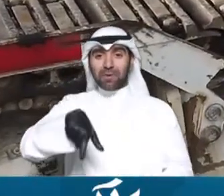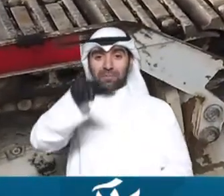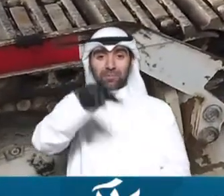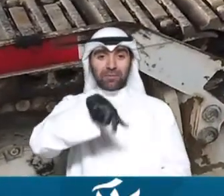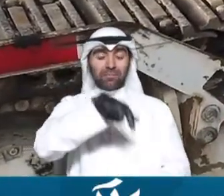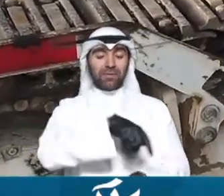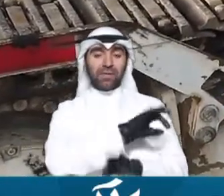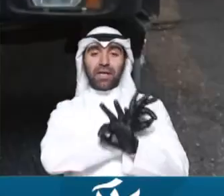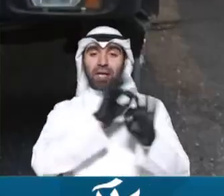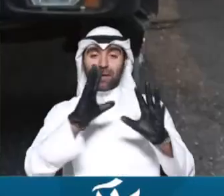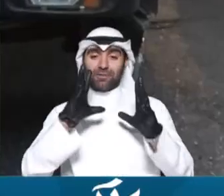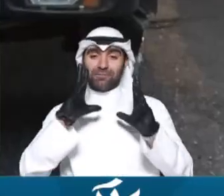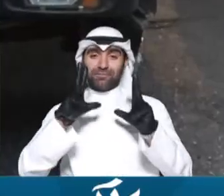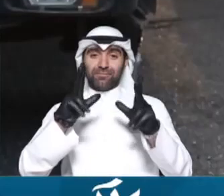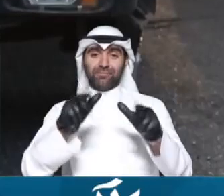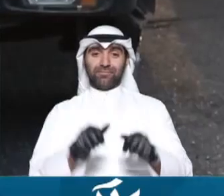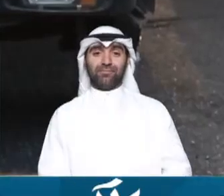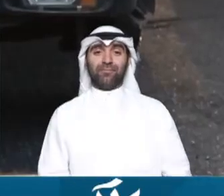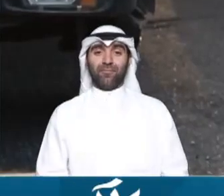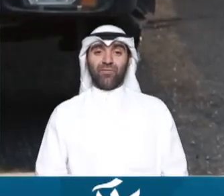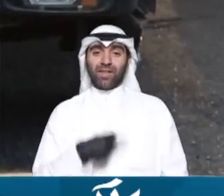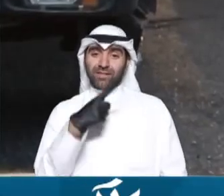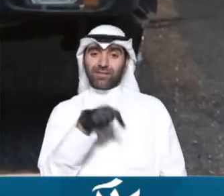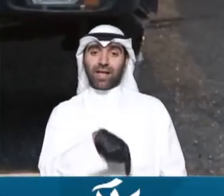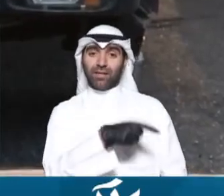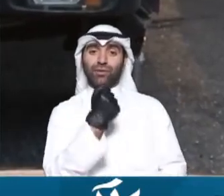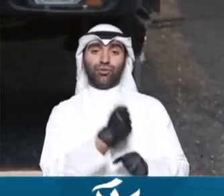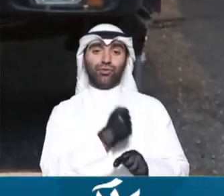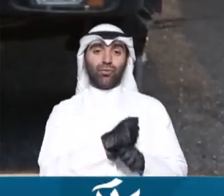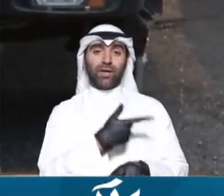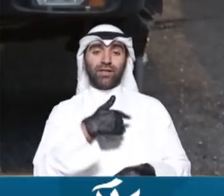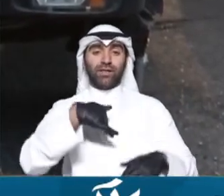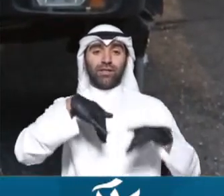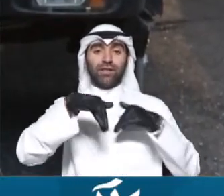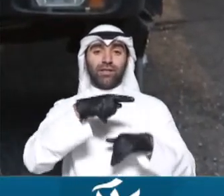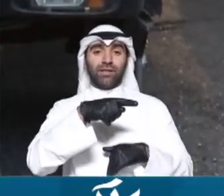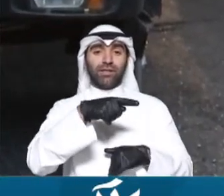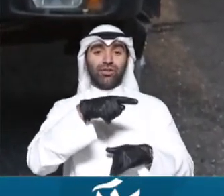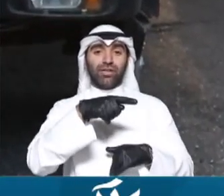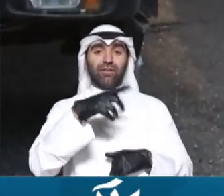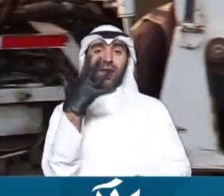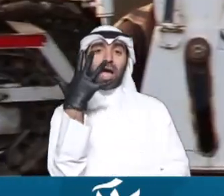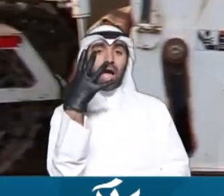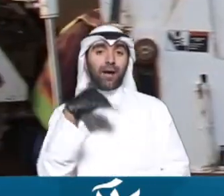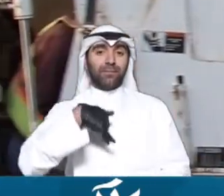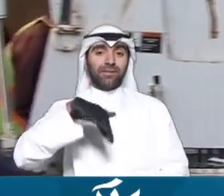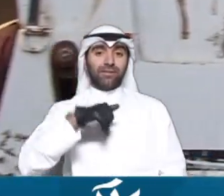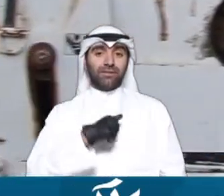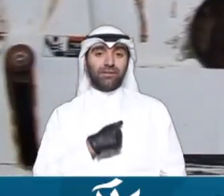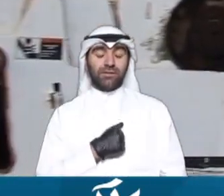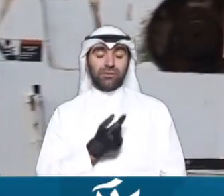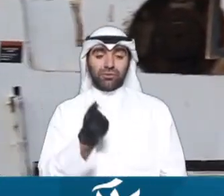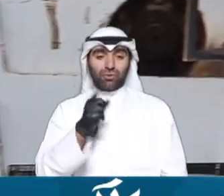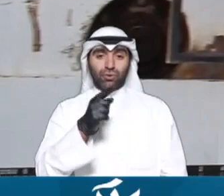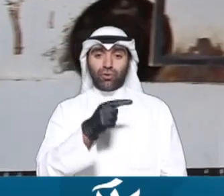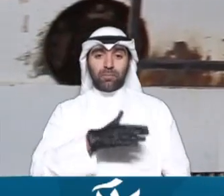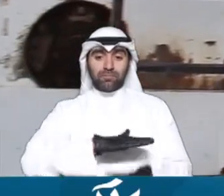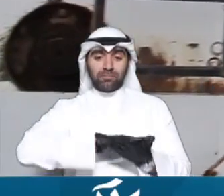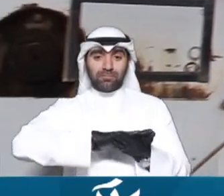صيانه الدائره الخامس ان شاء الله. اليوم عندنا موقعين، الموقع الأول راح يكون فيه معالجة حق الطبقة